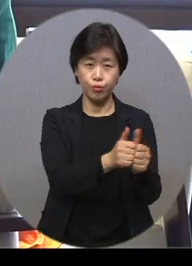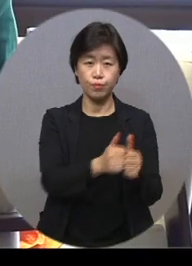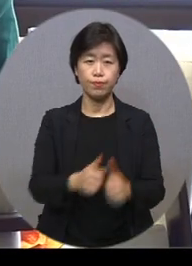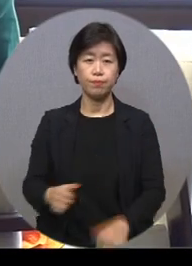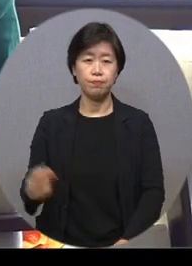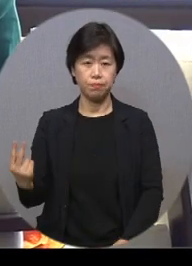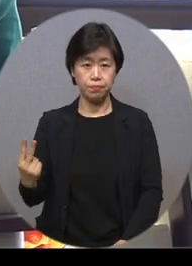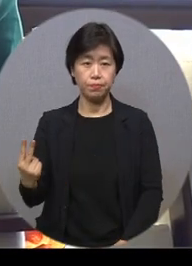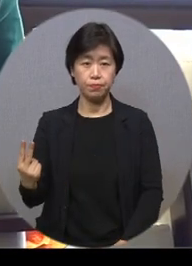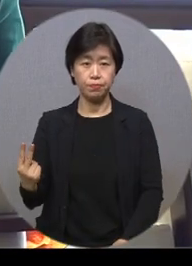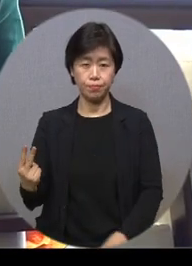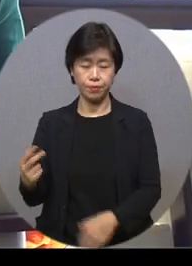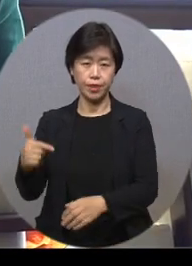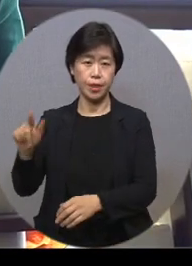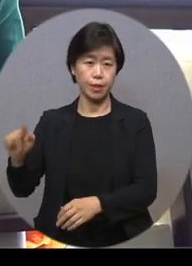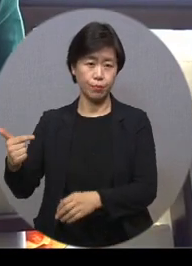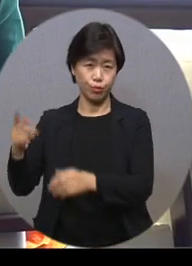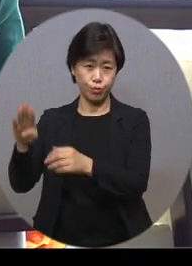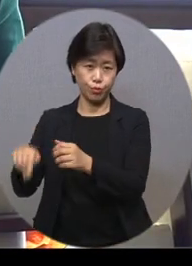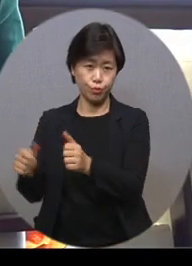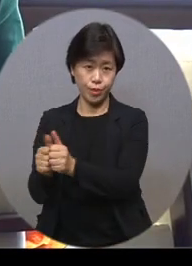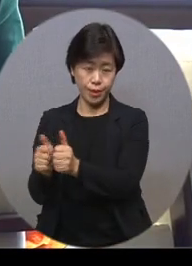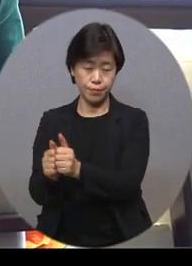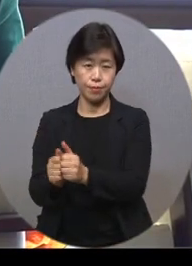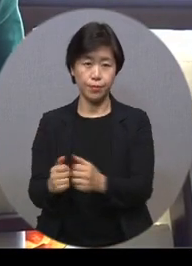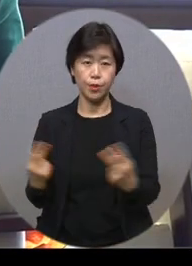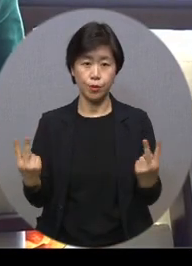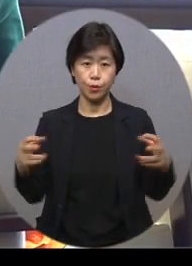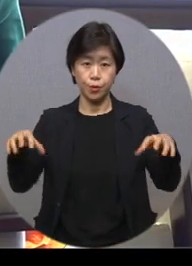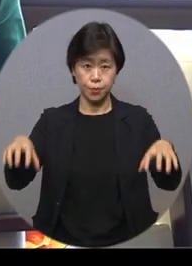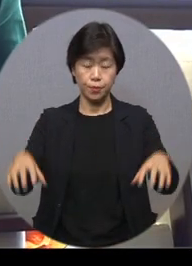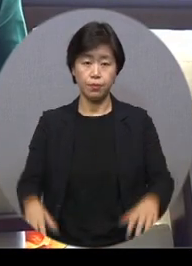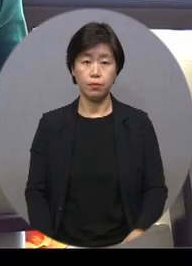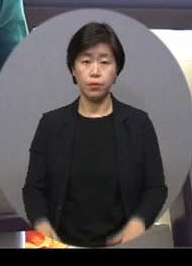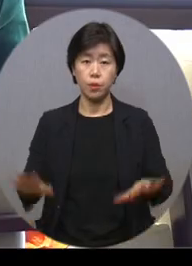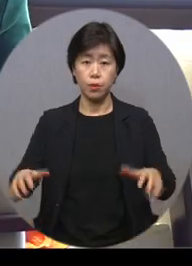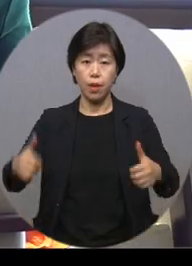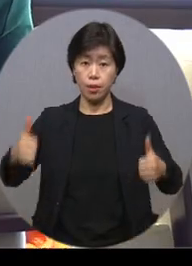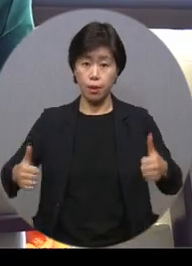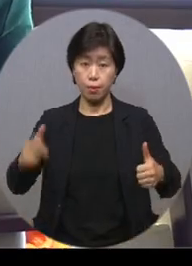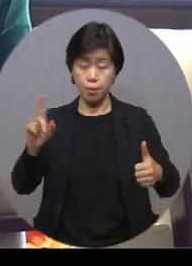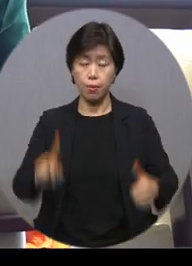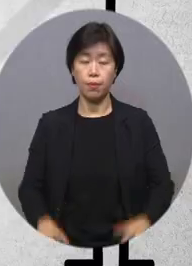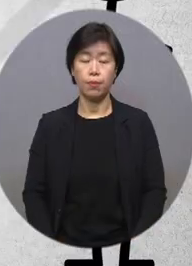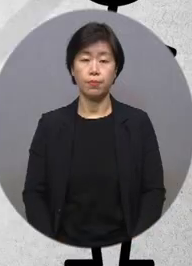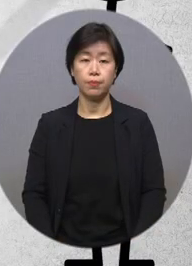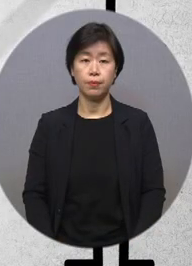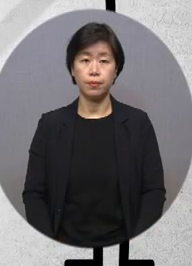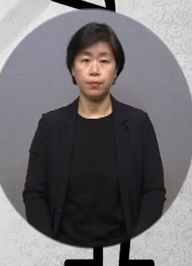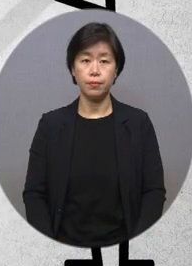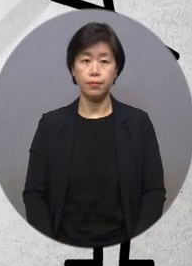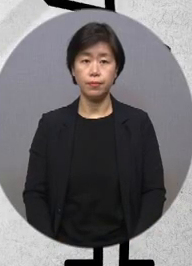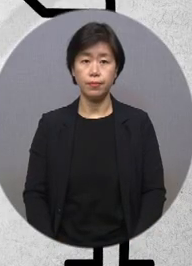한정수 김영준 깐부 한 팀. 오늘의 대결 내용은 이렇습니다.